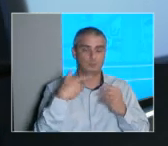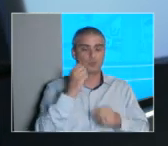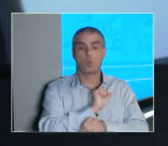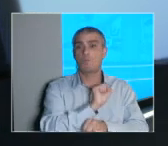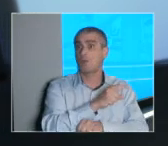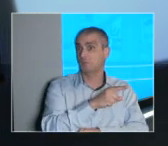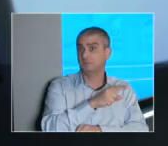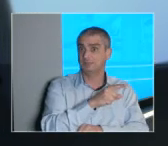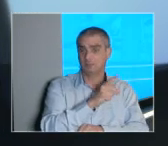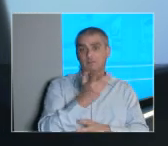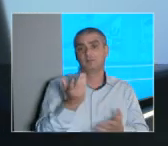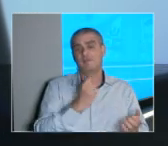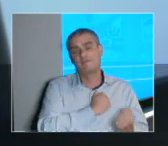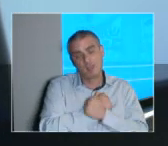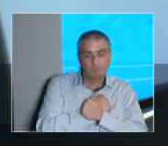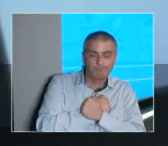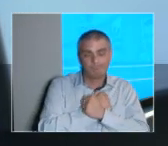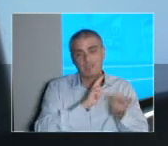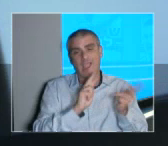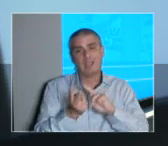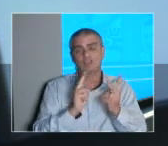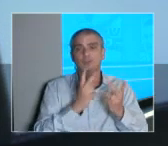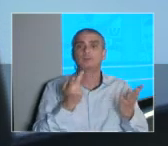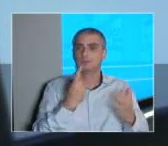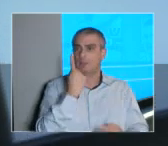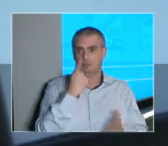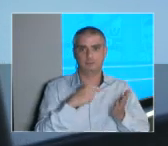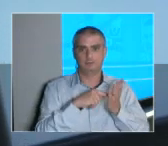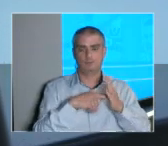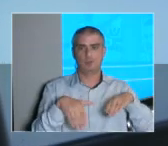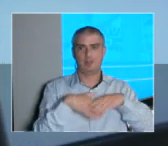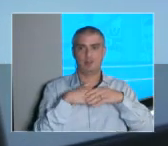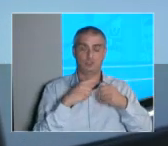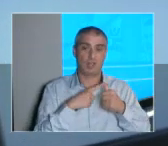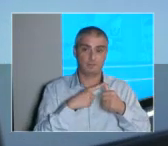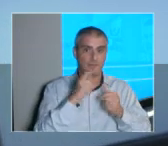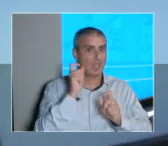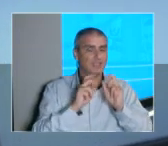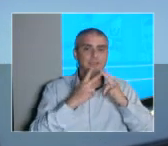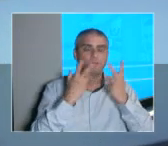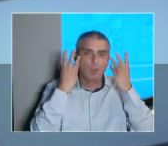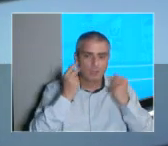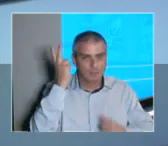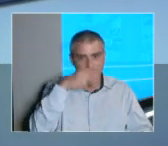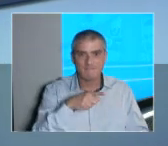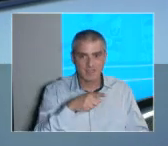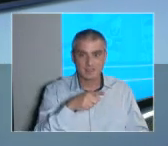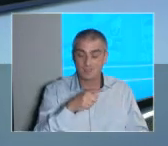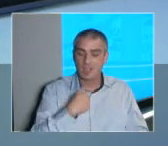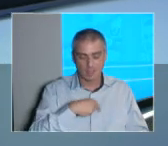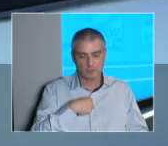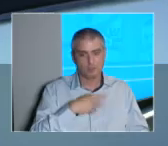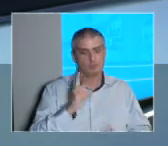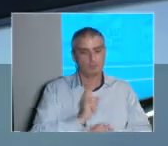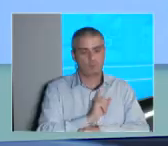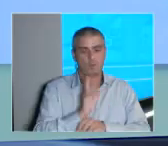באופוזיציה, וינחמו אחד את השני, הוא אחד הגורמים לשלום הזה. הציבור החרדי מבין שאנחנו הולכים ימים